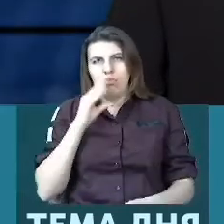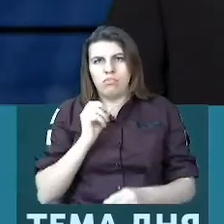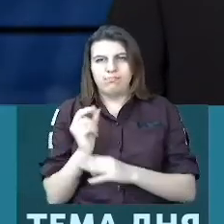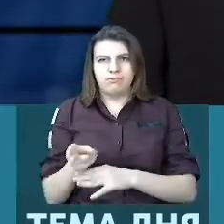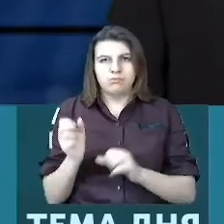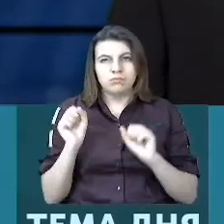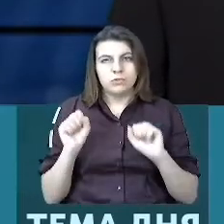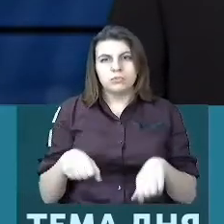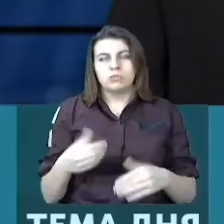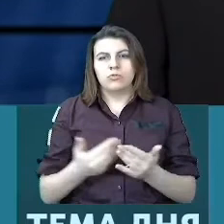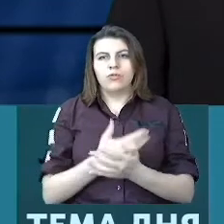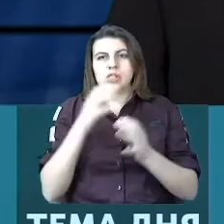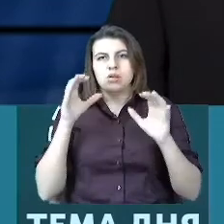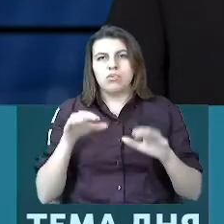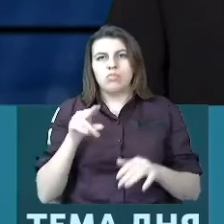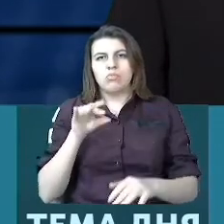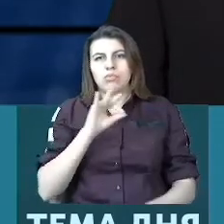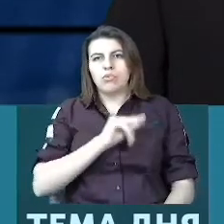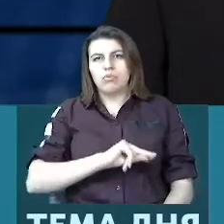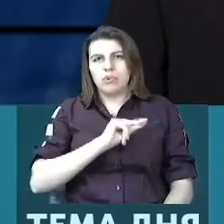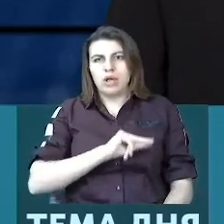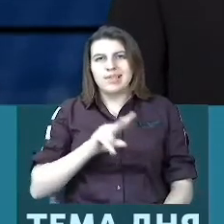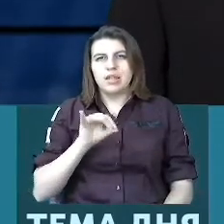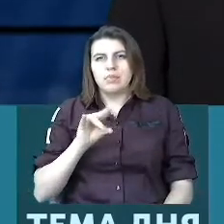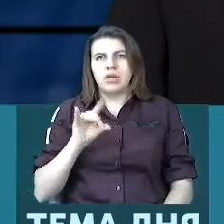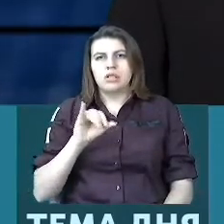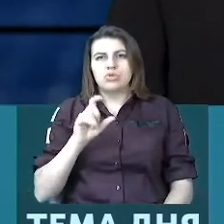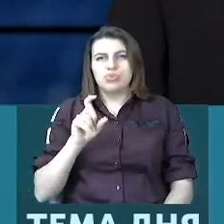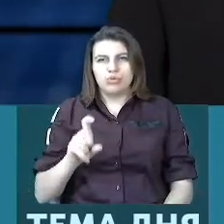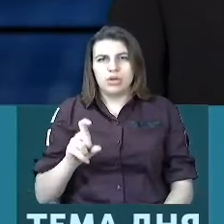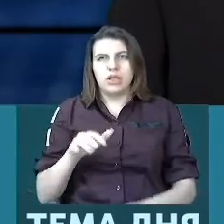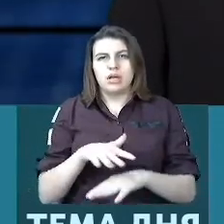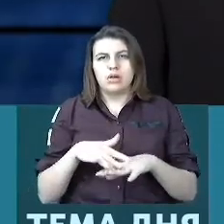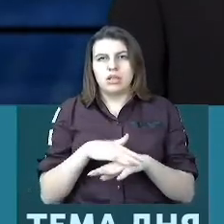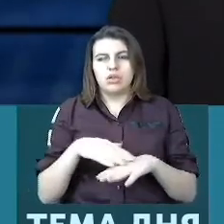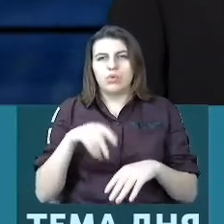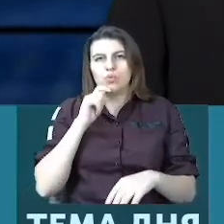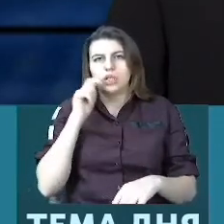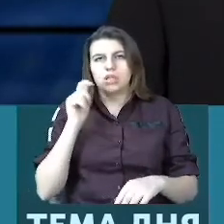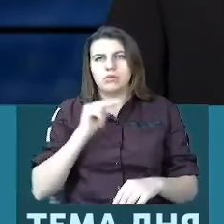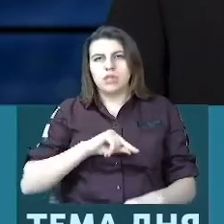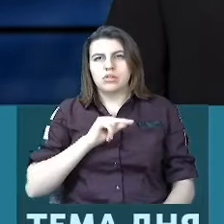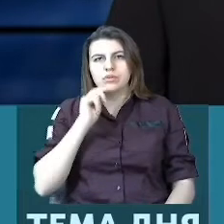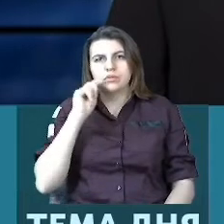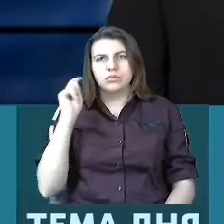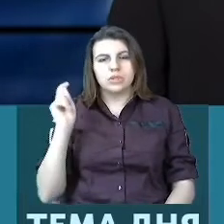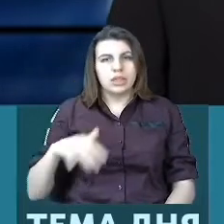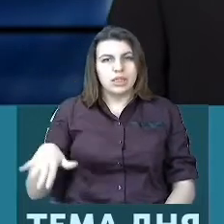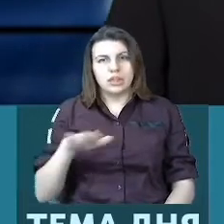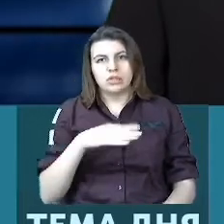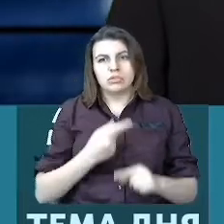закон про працю, він, по суті, лібералізує ринок української праці в Україні. Тому, власне, тут мова не йде